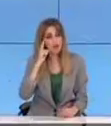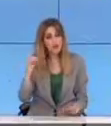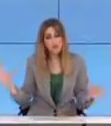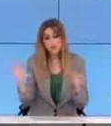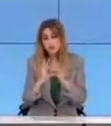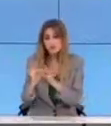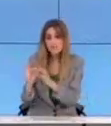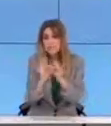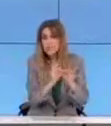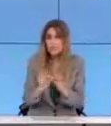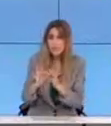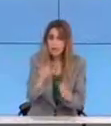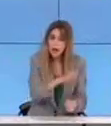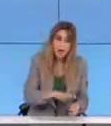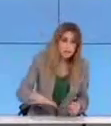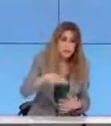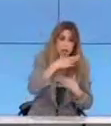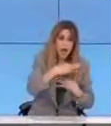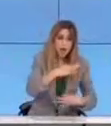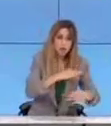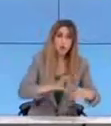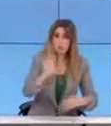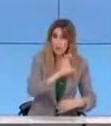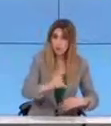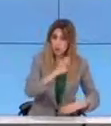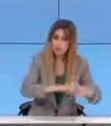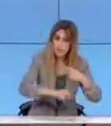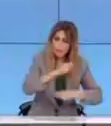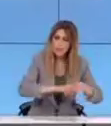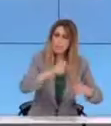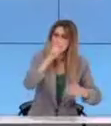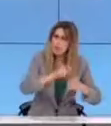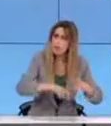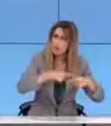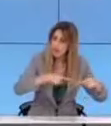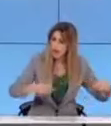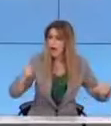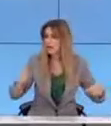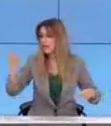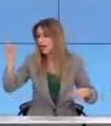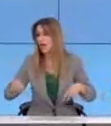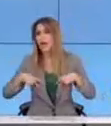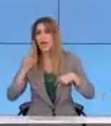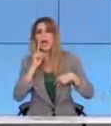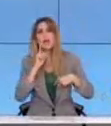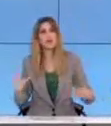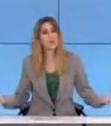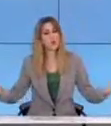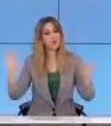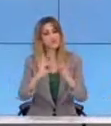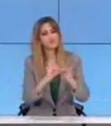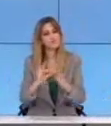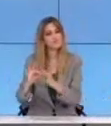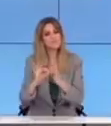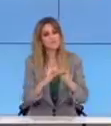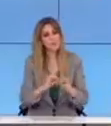καθοριστικά στην ανωδική πορεία του κλάδου και την τελευταία τριετία. Καταφέρατε βέβαια να τη στείλετε στην Ευρωβουλή.